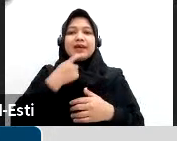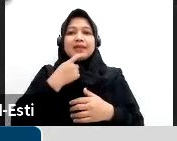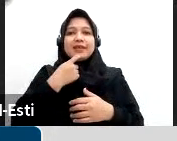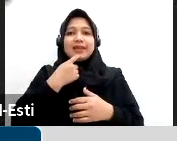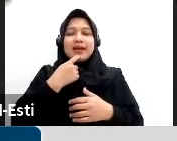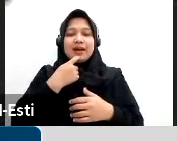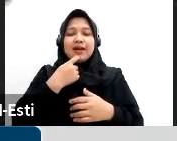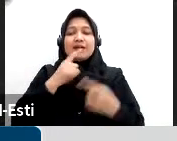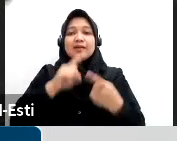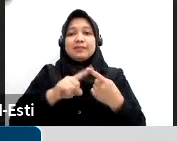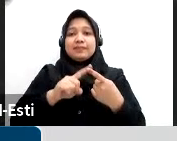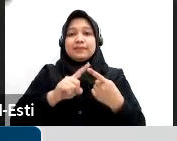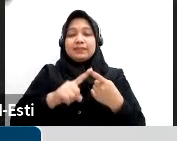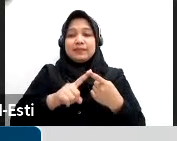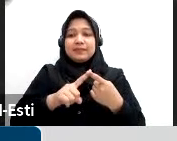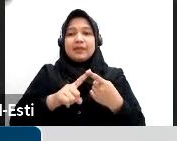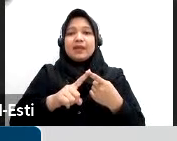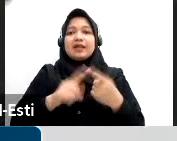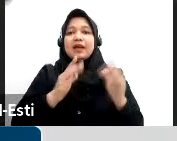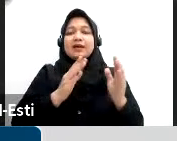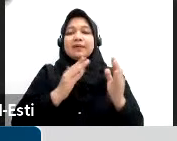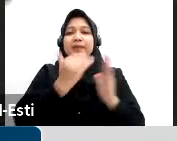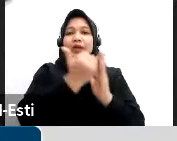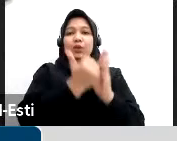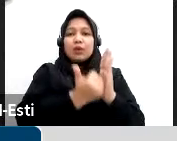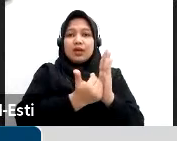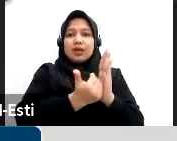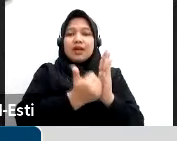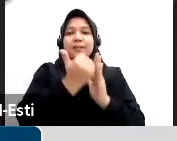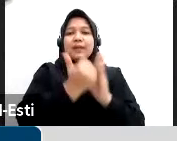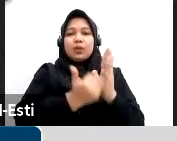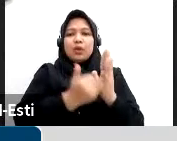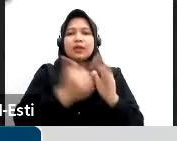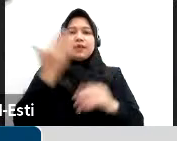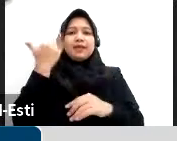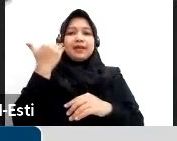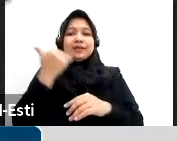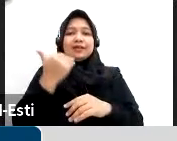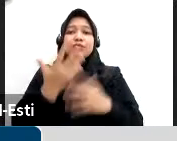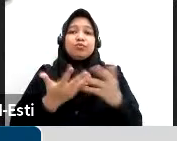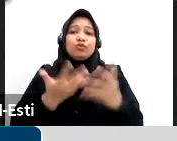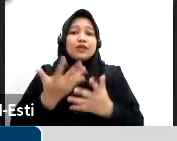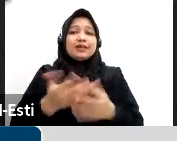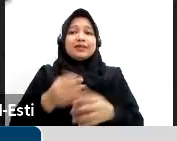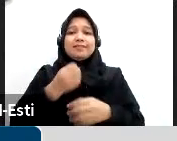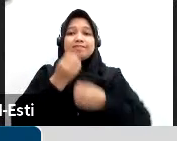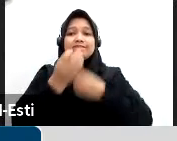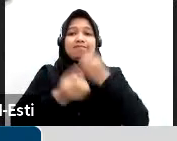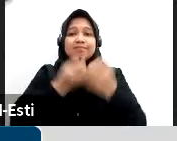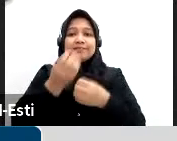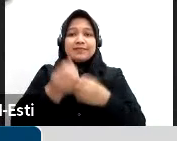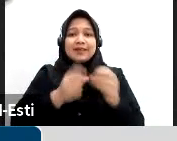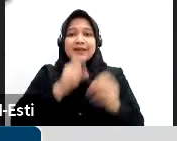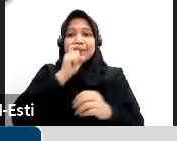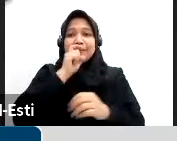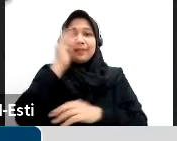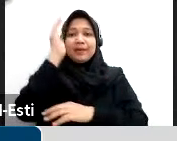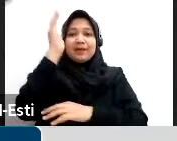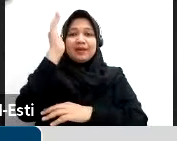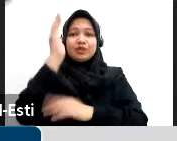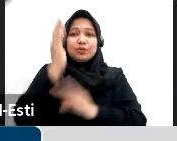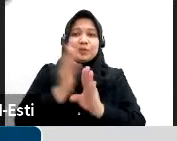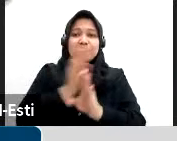pertama mengenai mata pengaturan yay fikir sudah dijelaskan mungkin oleh Bapak Ibu narasumber sebelumnya